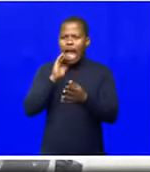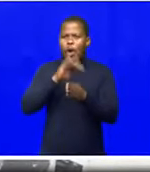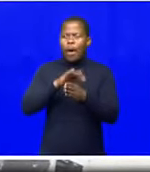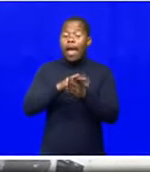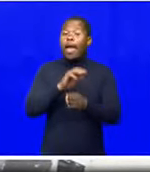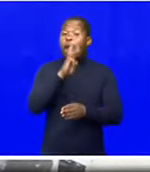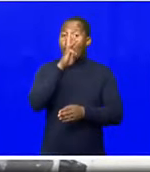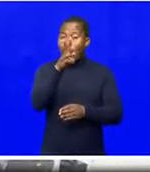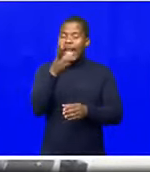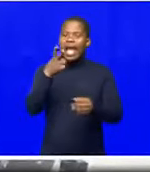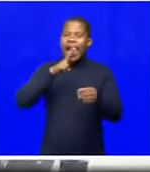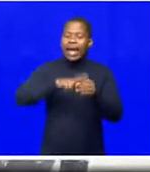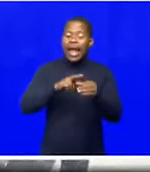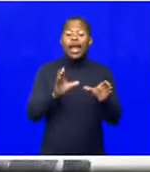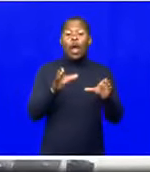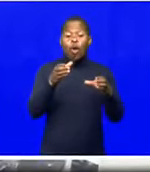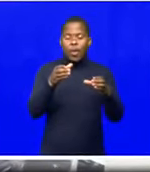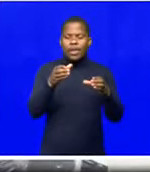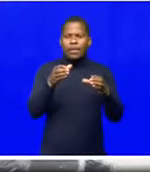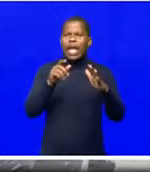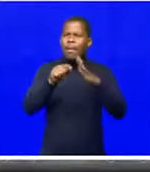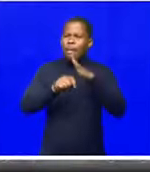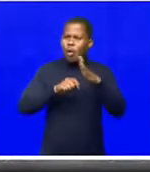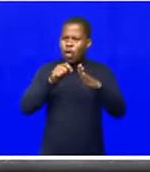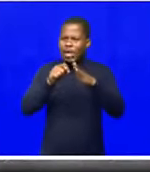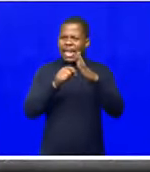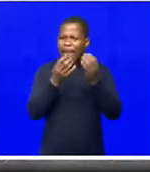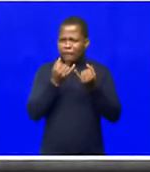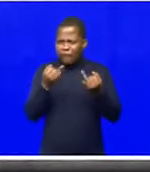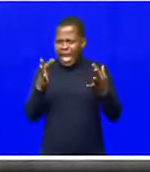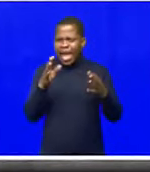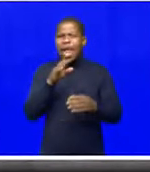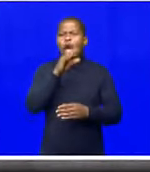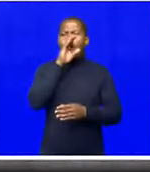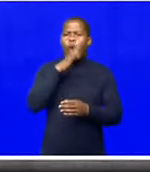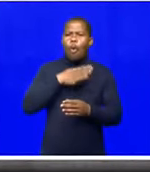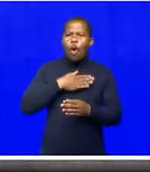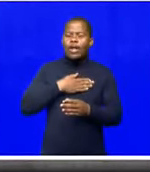lamanengi laconzene nemanti siyacabanga ukuthi